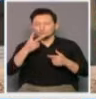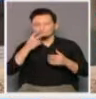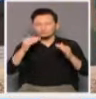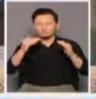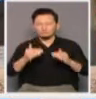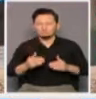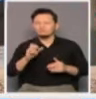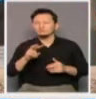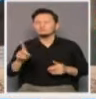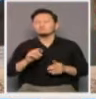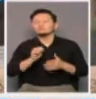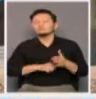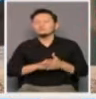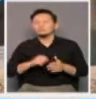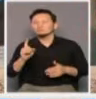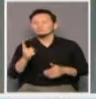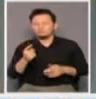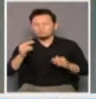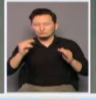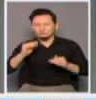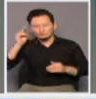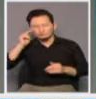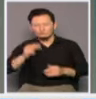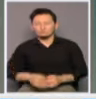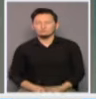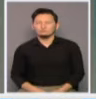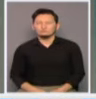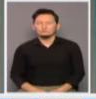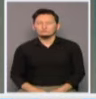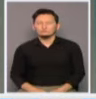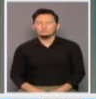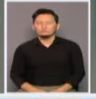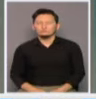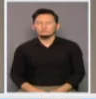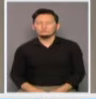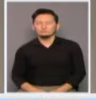низкие результаты, объяснили, почему снизился уровень образования.